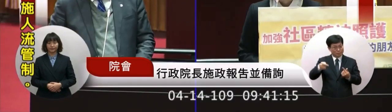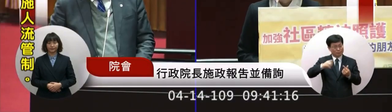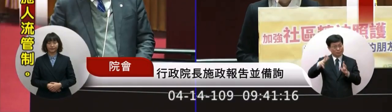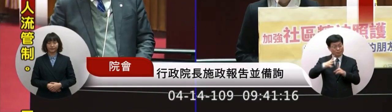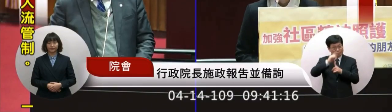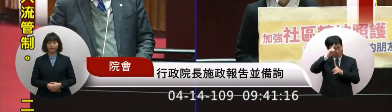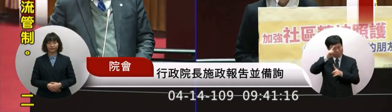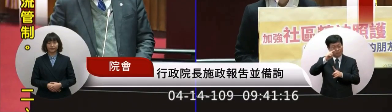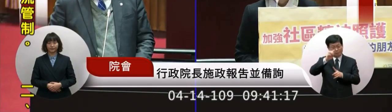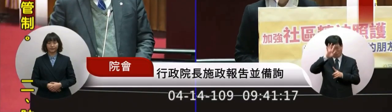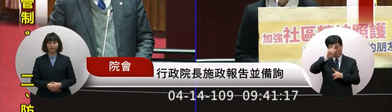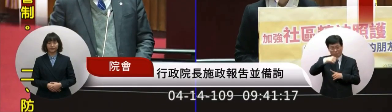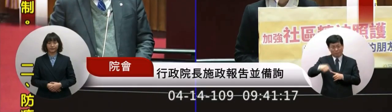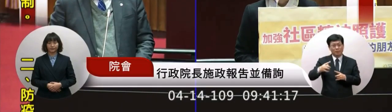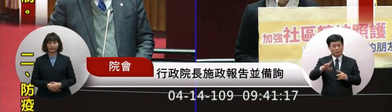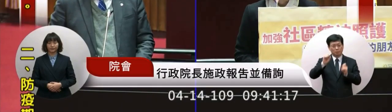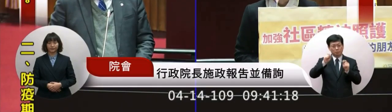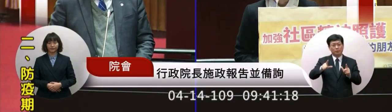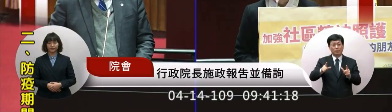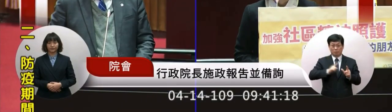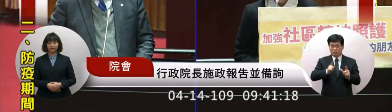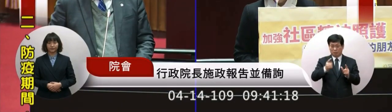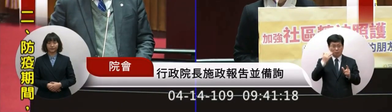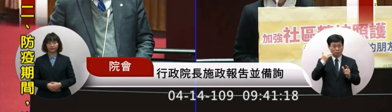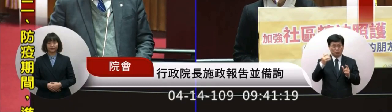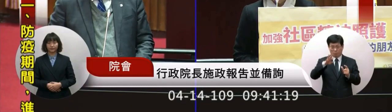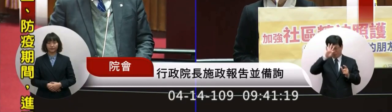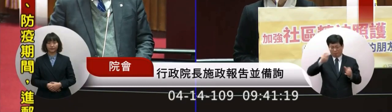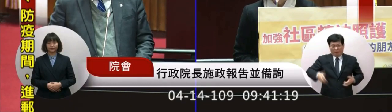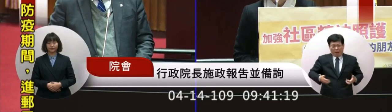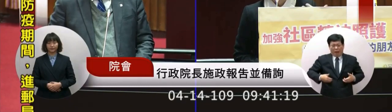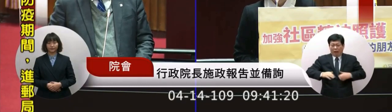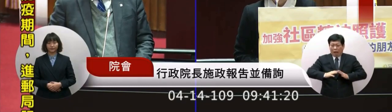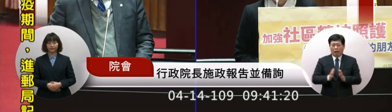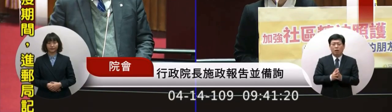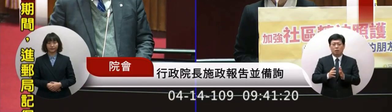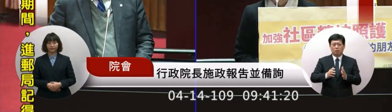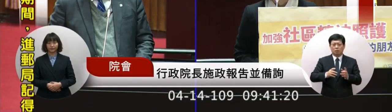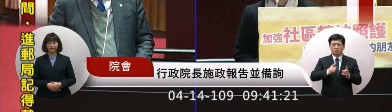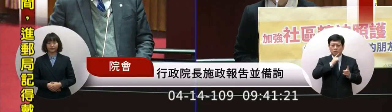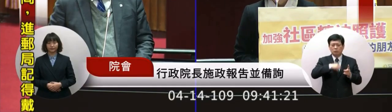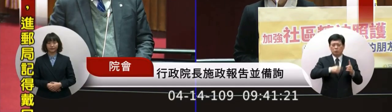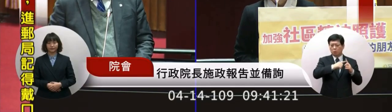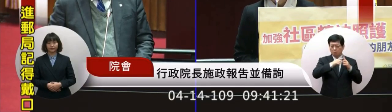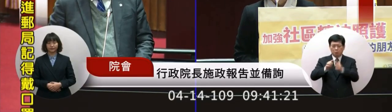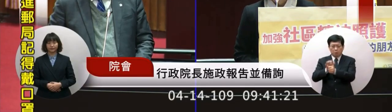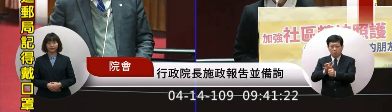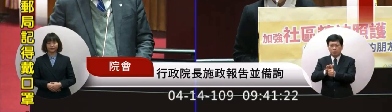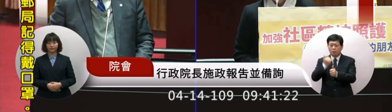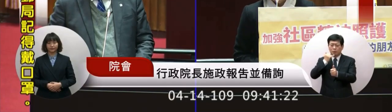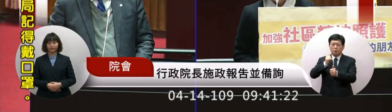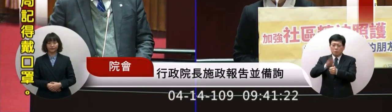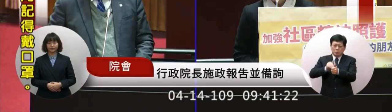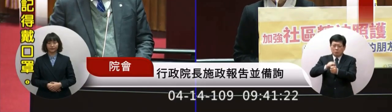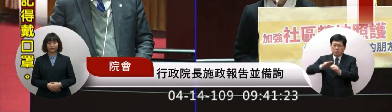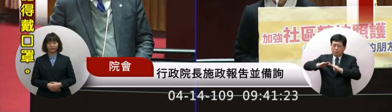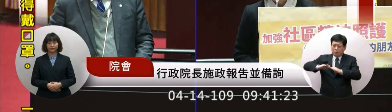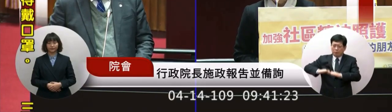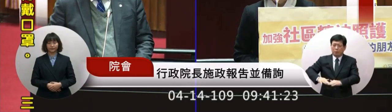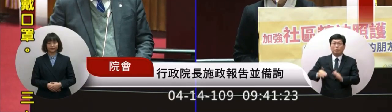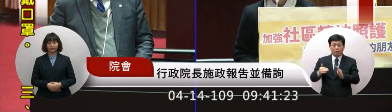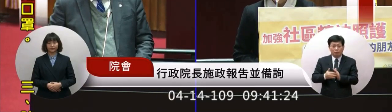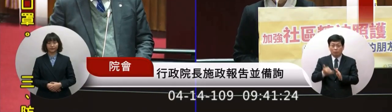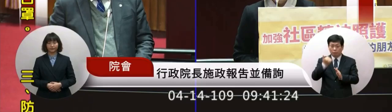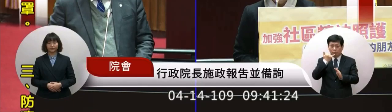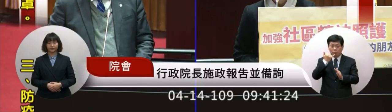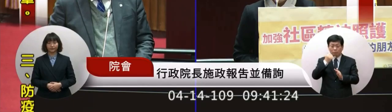患者这边有几点不太一样的，就是他们在急性期的时候可能随时都需要这样子的一个及时的协助，让他们能够情绪安稳下来，